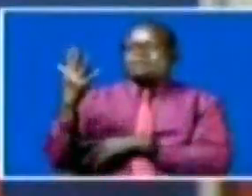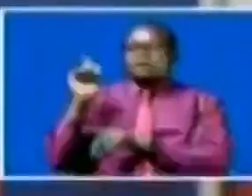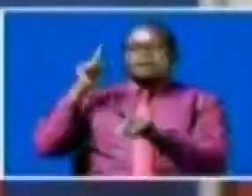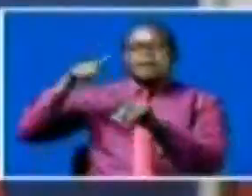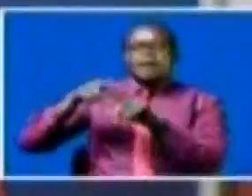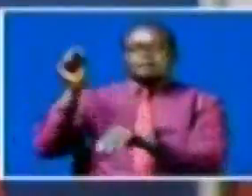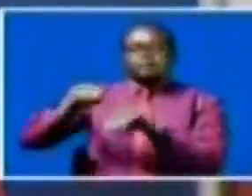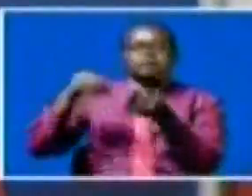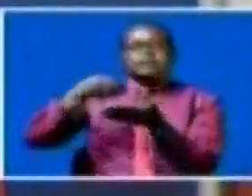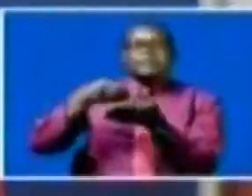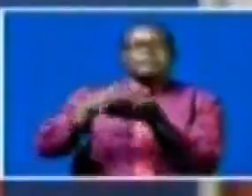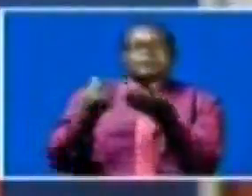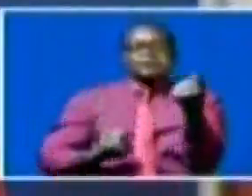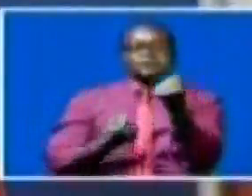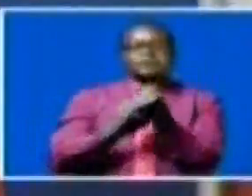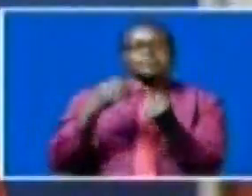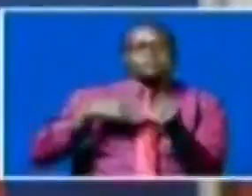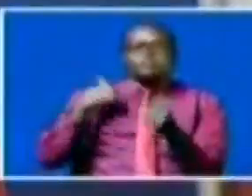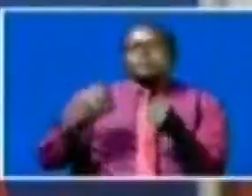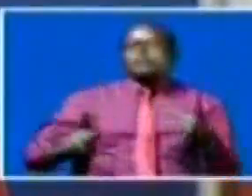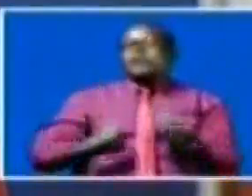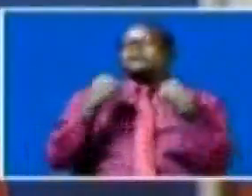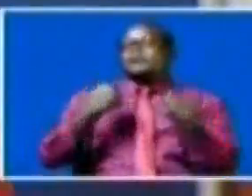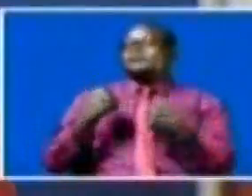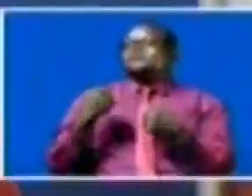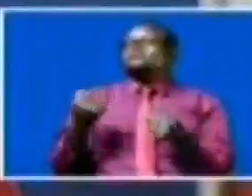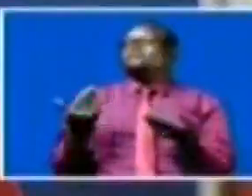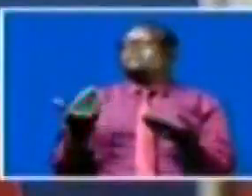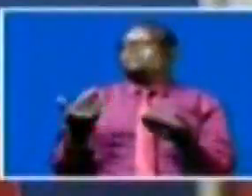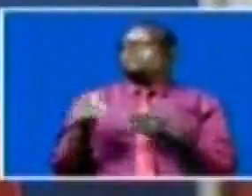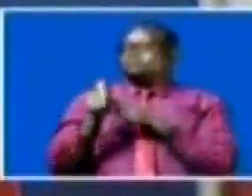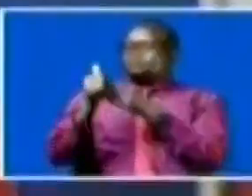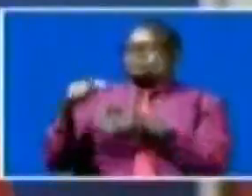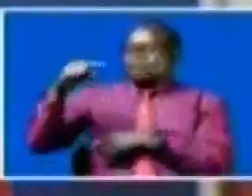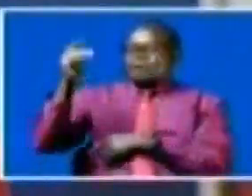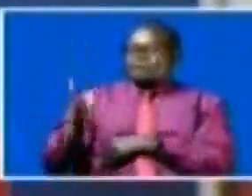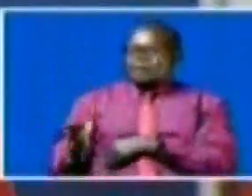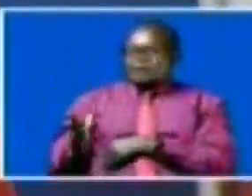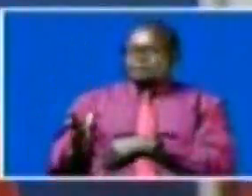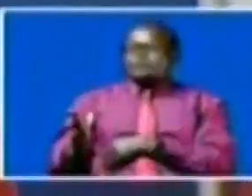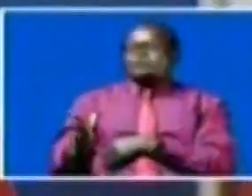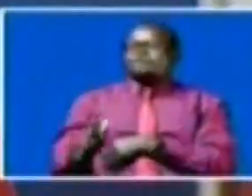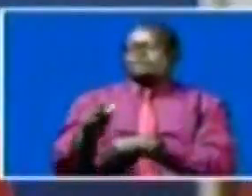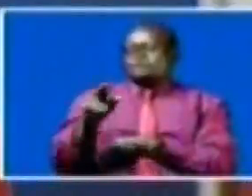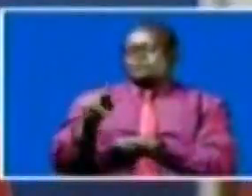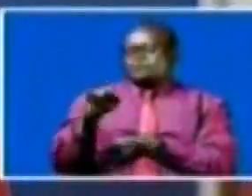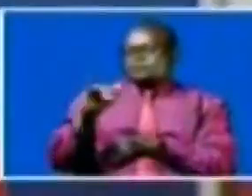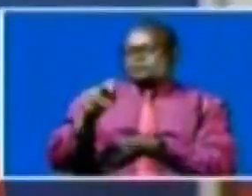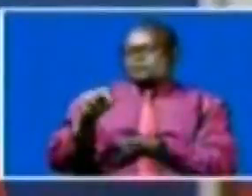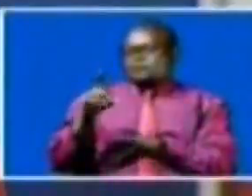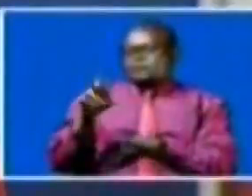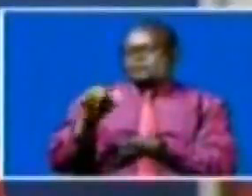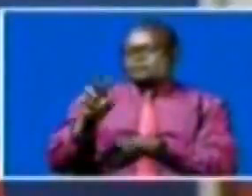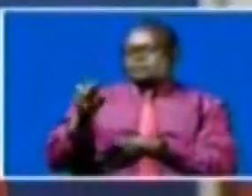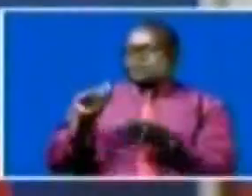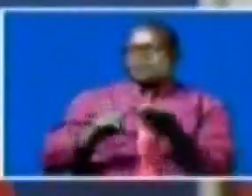kuchangisha pesa za kuwasaidia walioathiriwa na ajali, viongozi hao wakiongozwa na gavana wa Nyandarua Francis Kimemia na mwenzake wa Usain